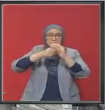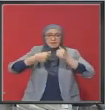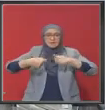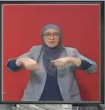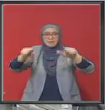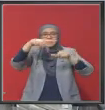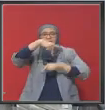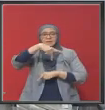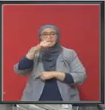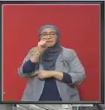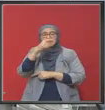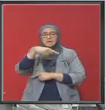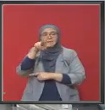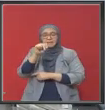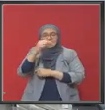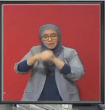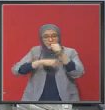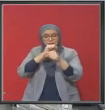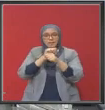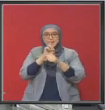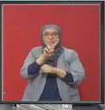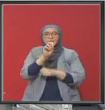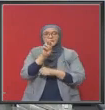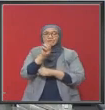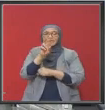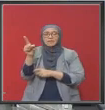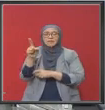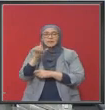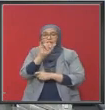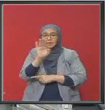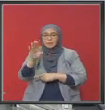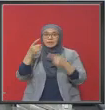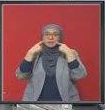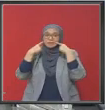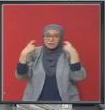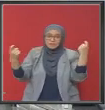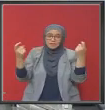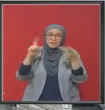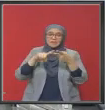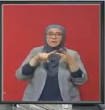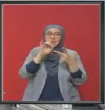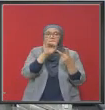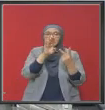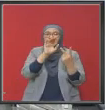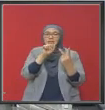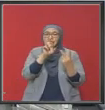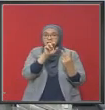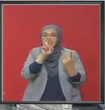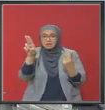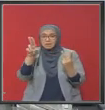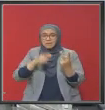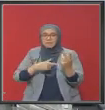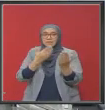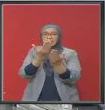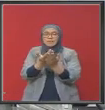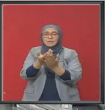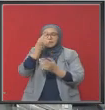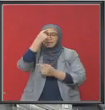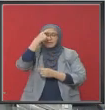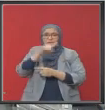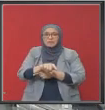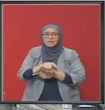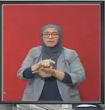mulai tahun 2021 Hai yang volume dipakai cukup baru dan yang pomade Raw full mencadangkan spider